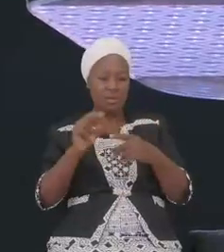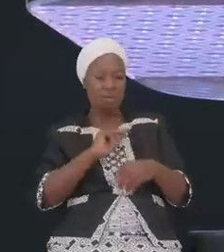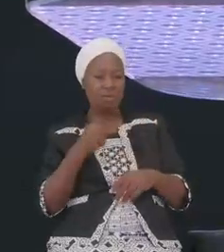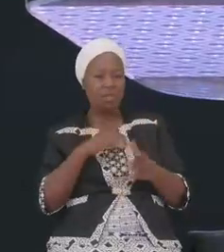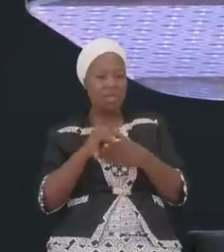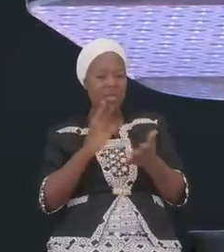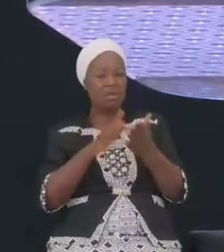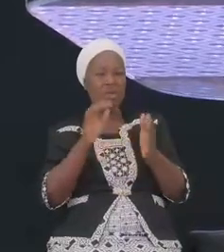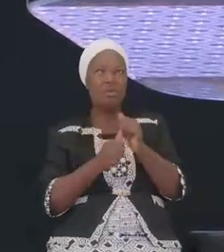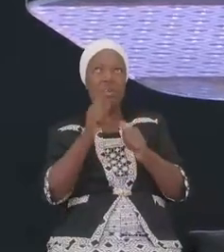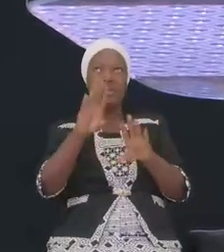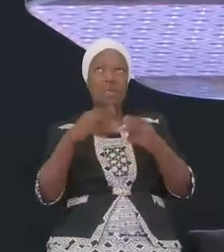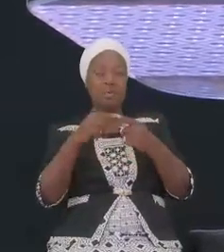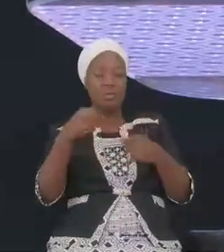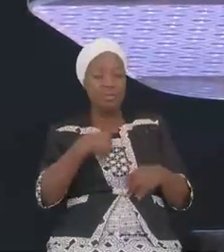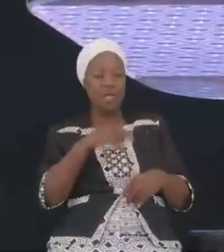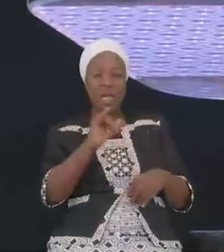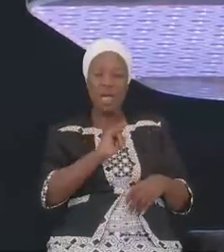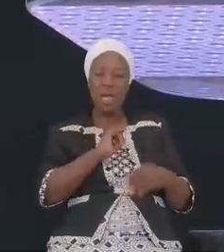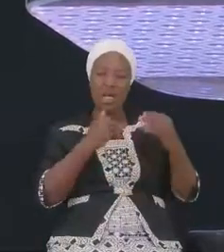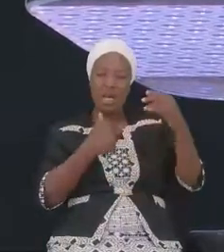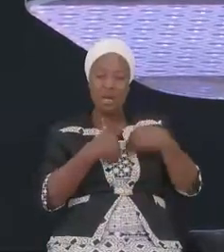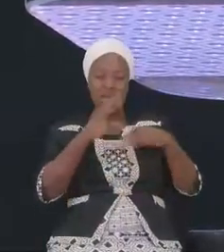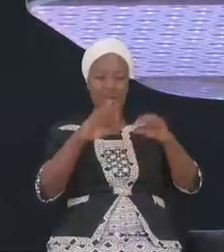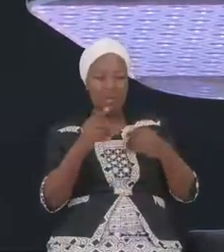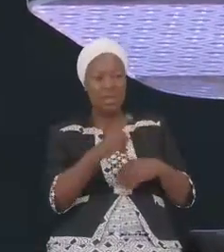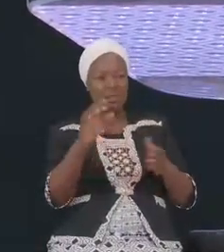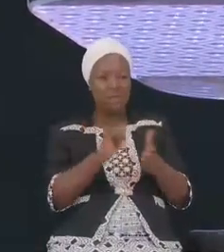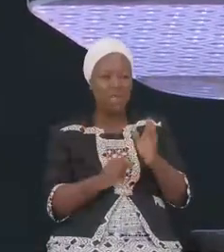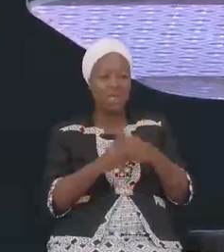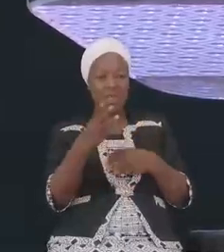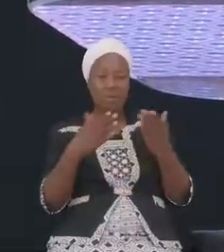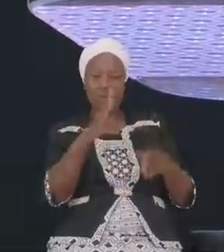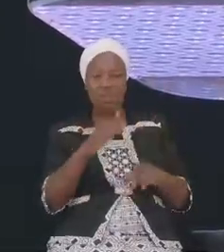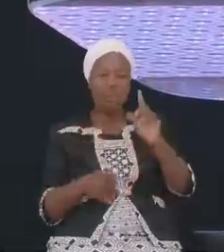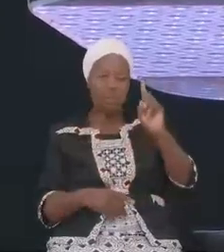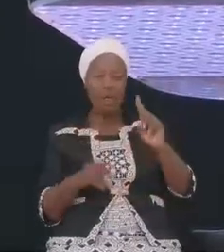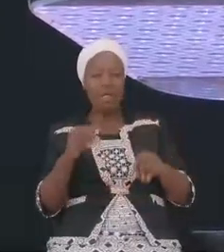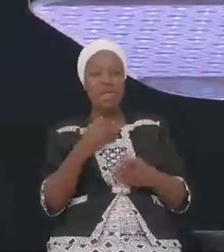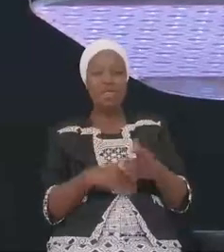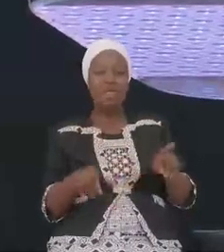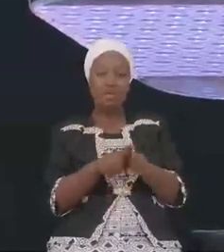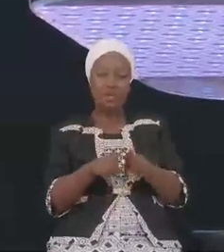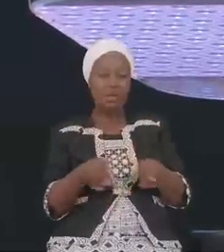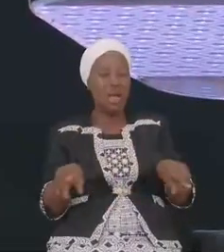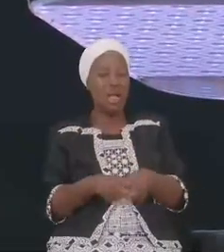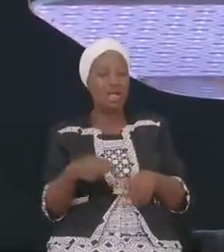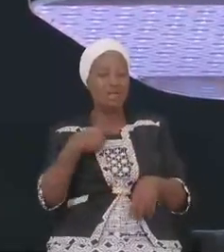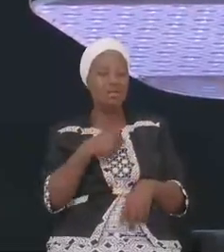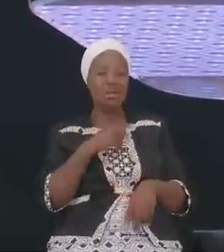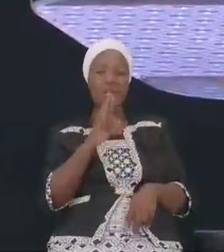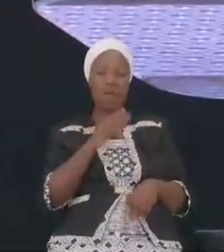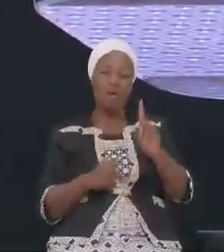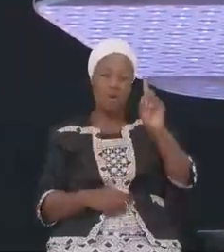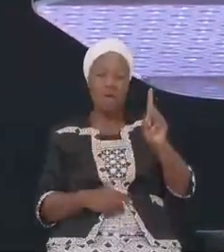gloire que tu m'as donnée, afin qu'ils soient un comme nous sommes un. Est-ce que tu peux dire